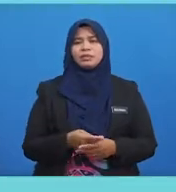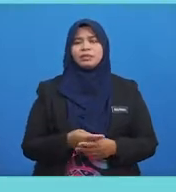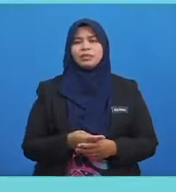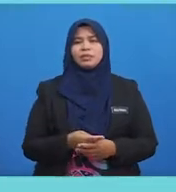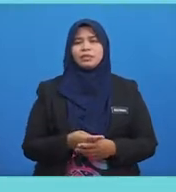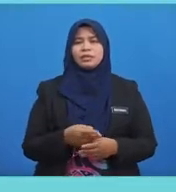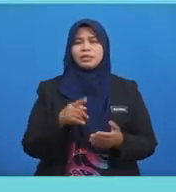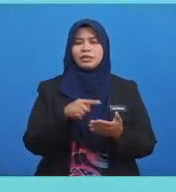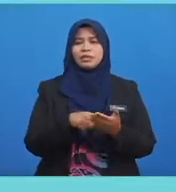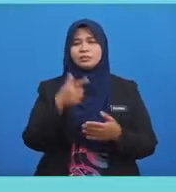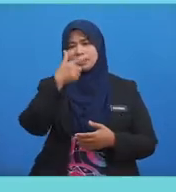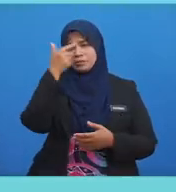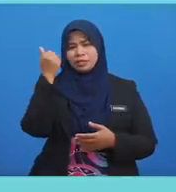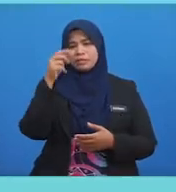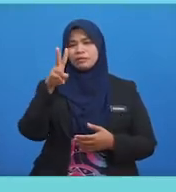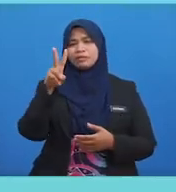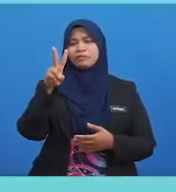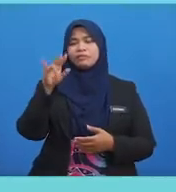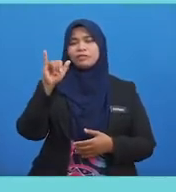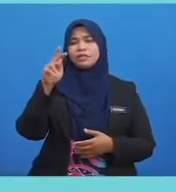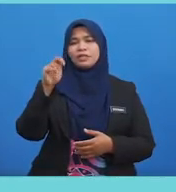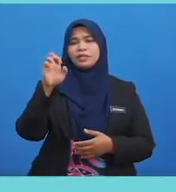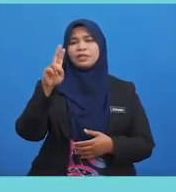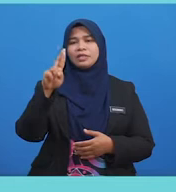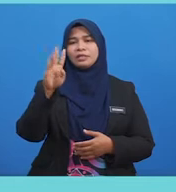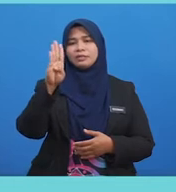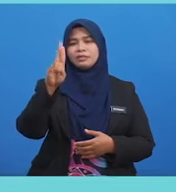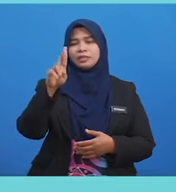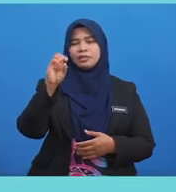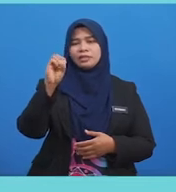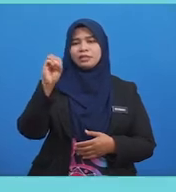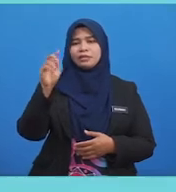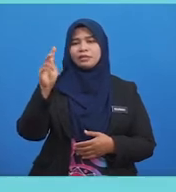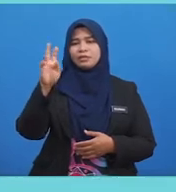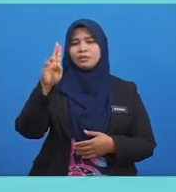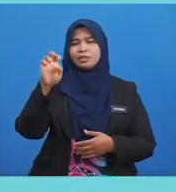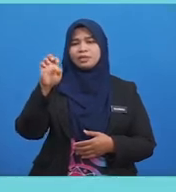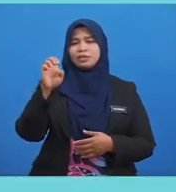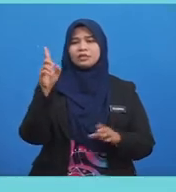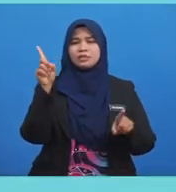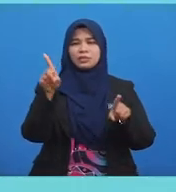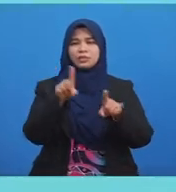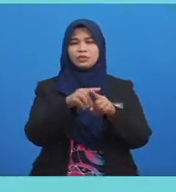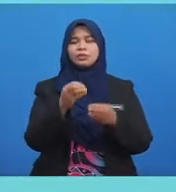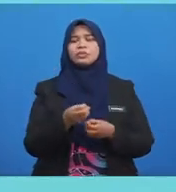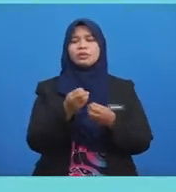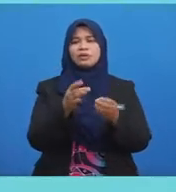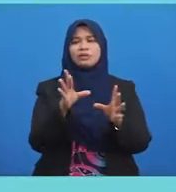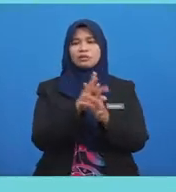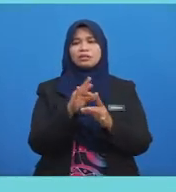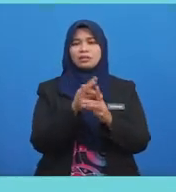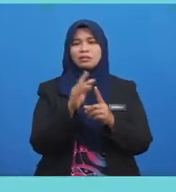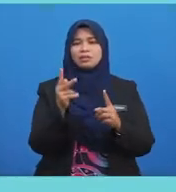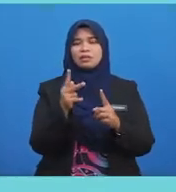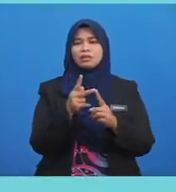ketua tempatan Sarawak. Keadaan ini menyebabkan Vinebrook juga bersetuju menyerahkan